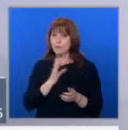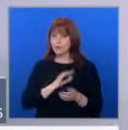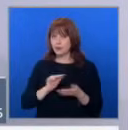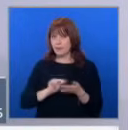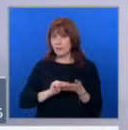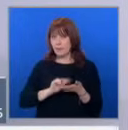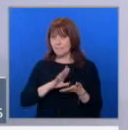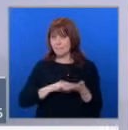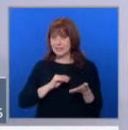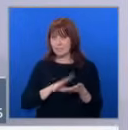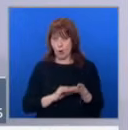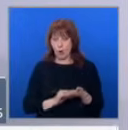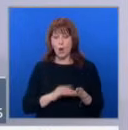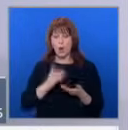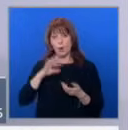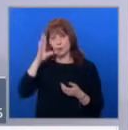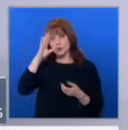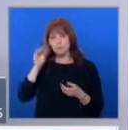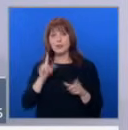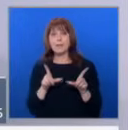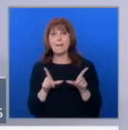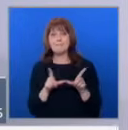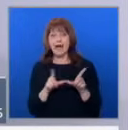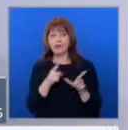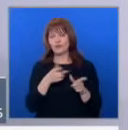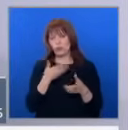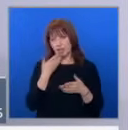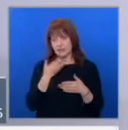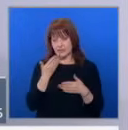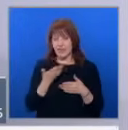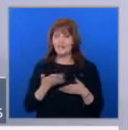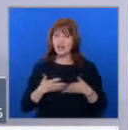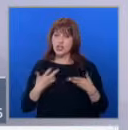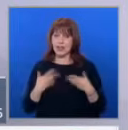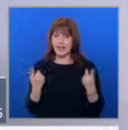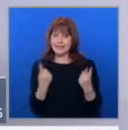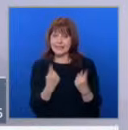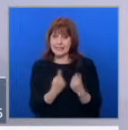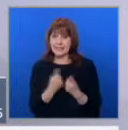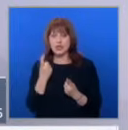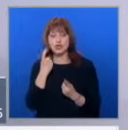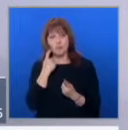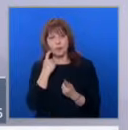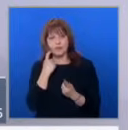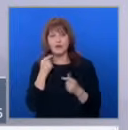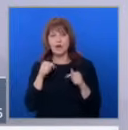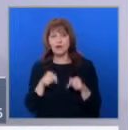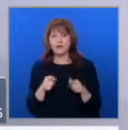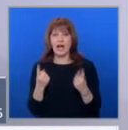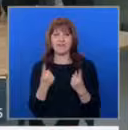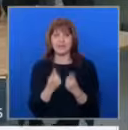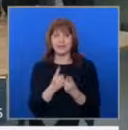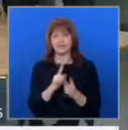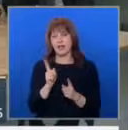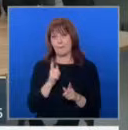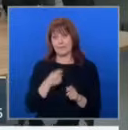писмо от господин Марков, в което той изразява желание да се срещне с господин Борисов, но такава среща няма да се